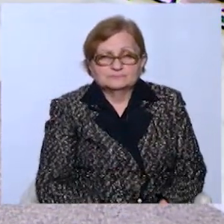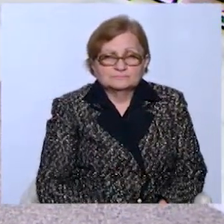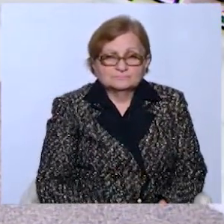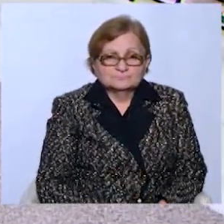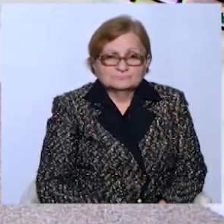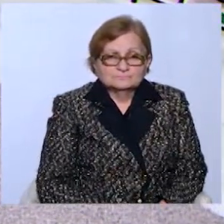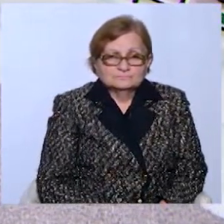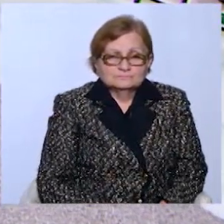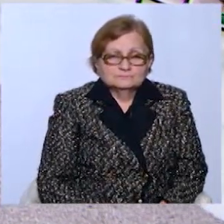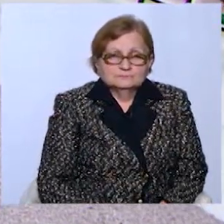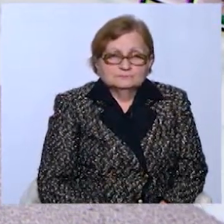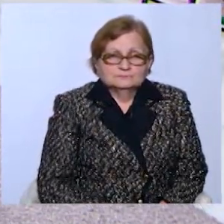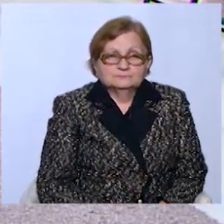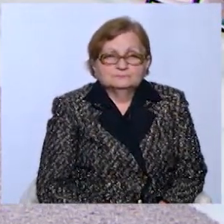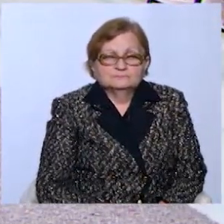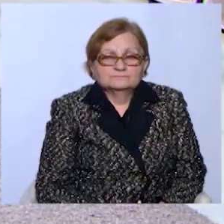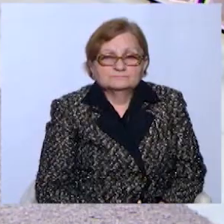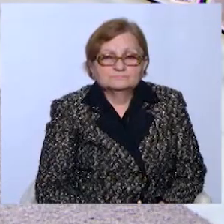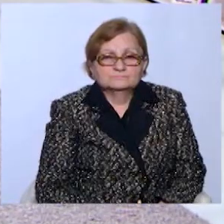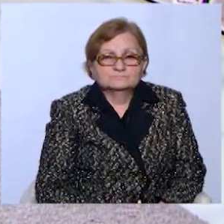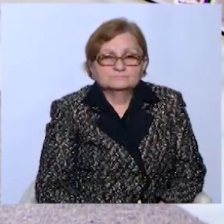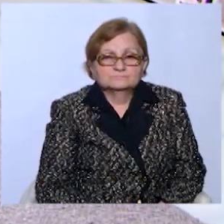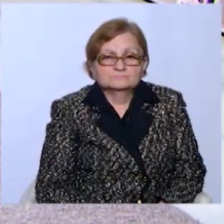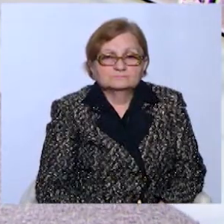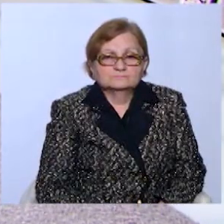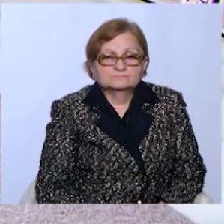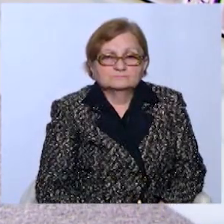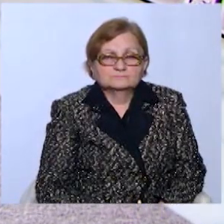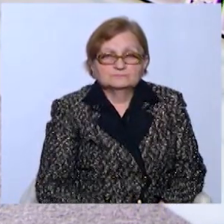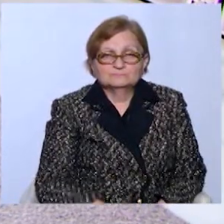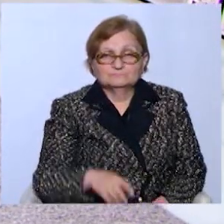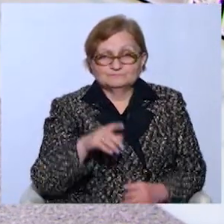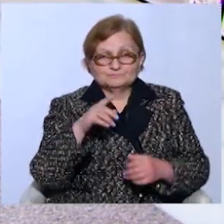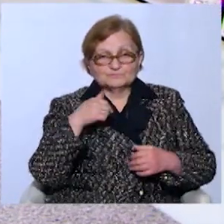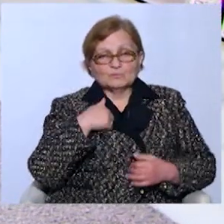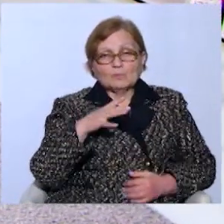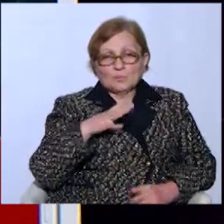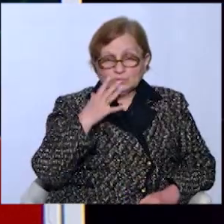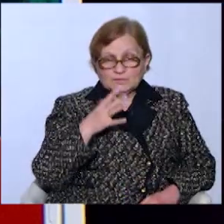აი ასე. წავედით. ესე იგი, როგორც თქვით, ჩვენ გვქონდა